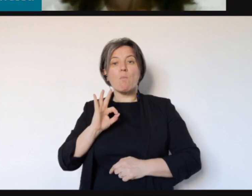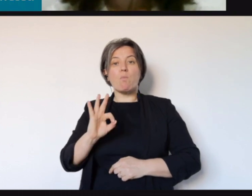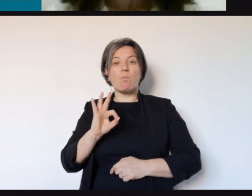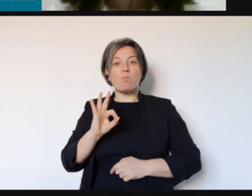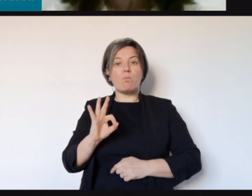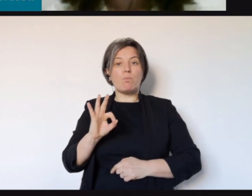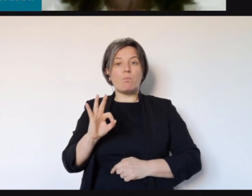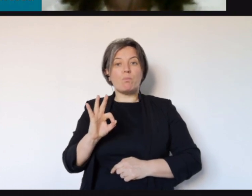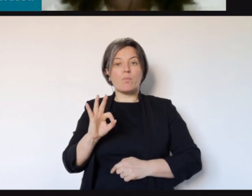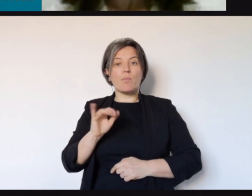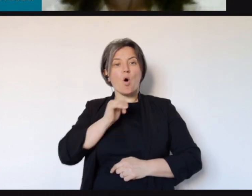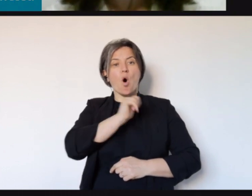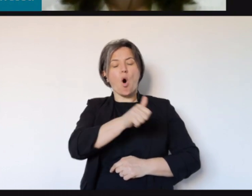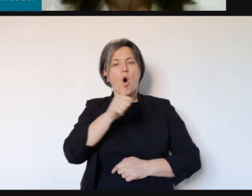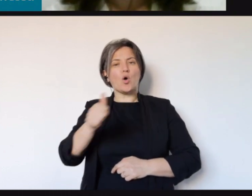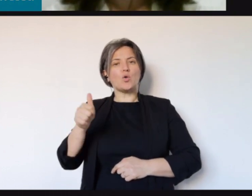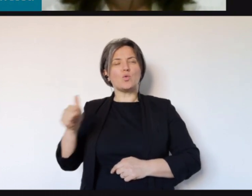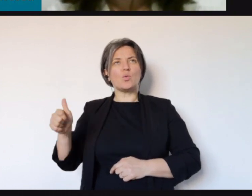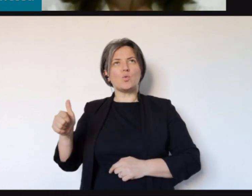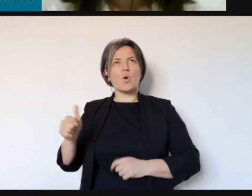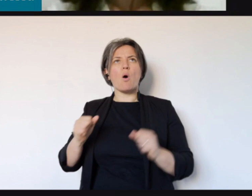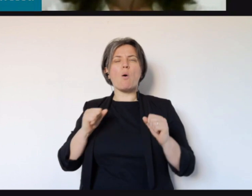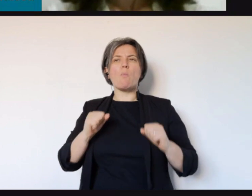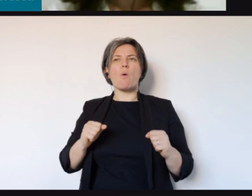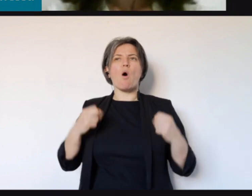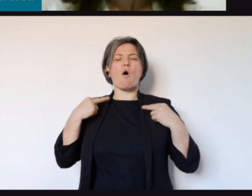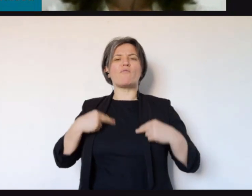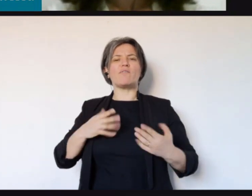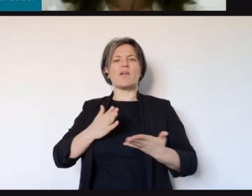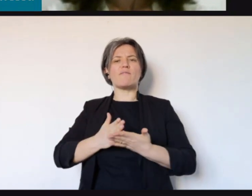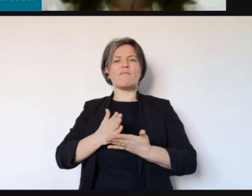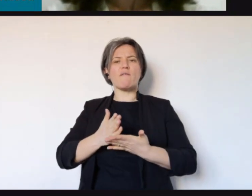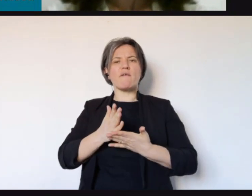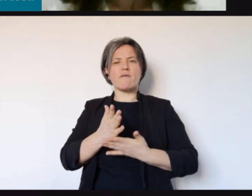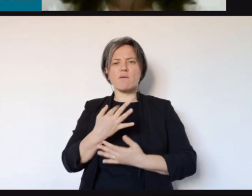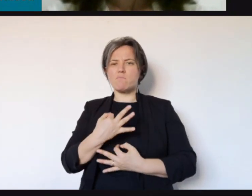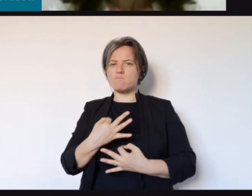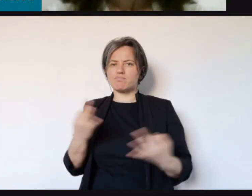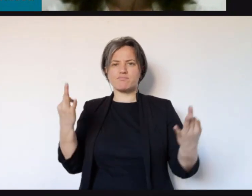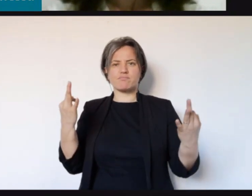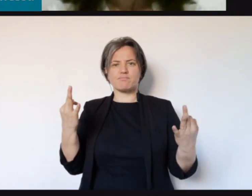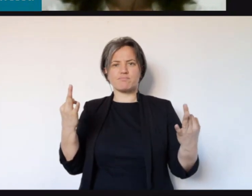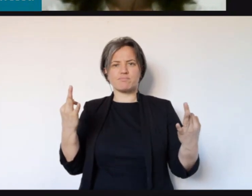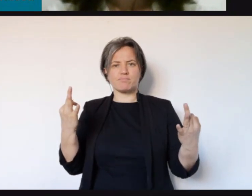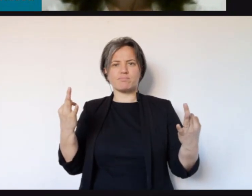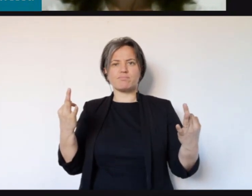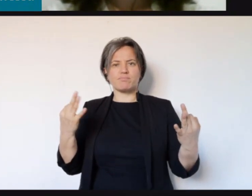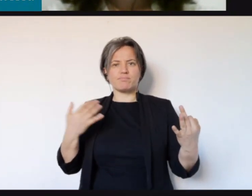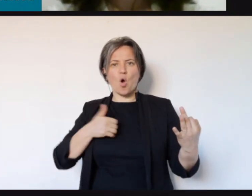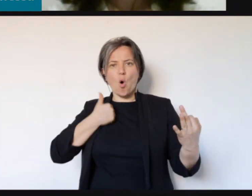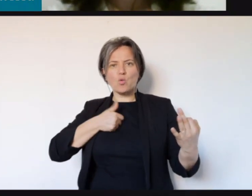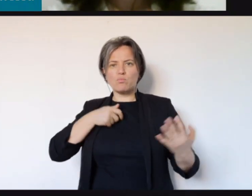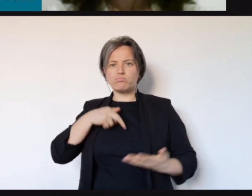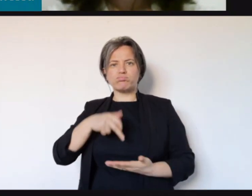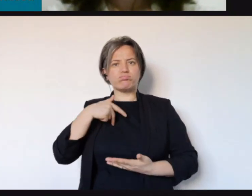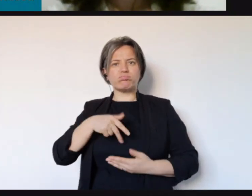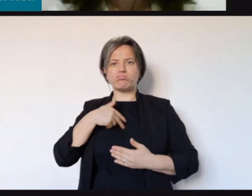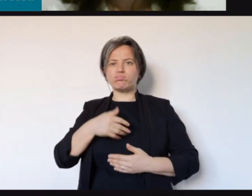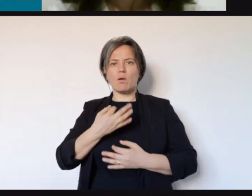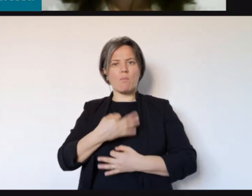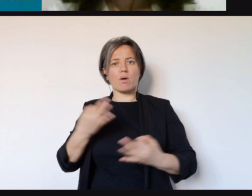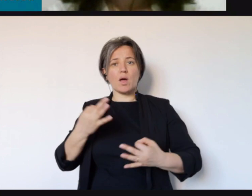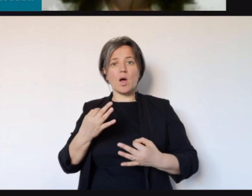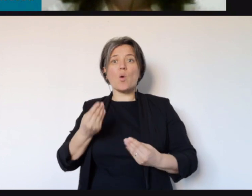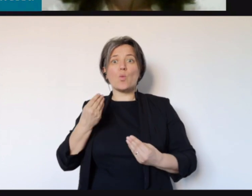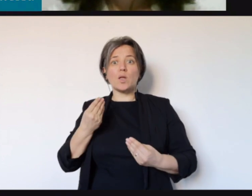vivere la propria vita e quindi rimuovere, la Costituzione direbbe rimuovere gli